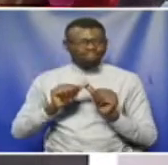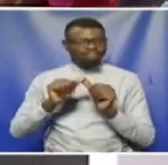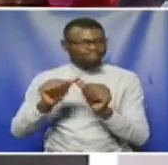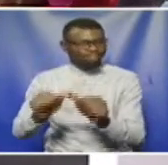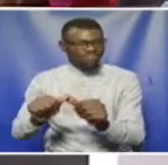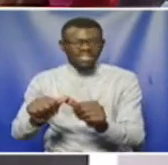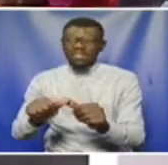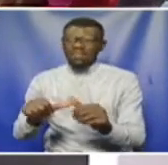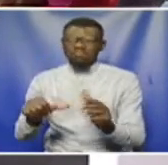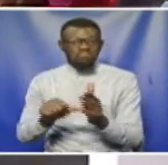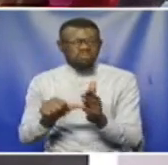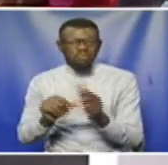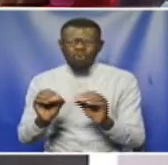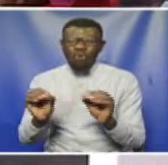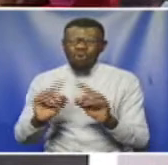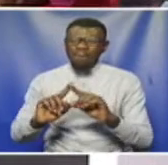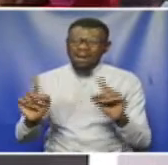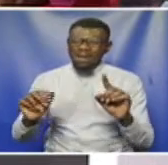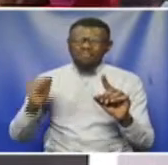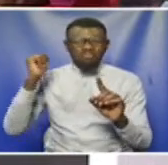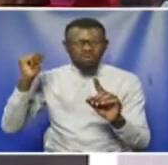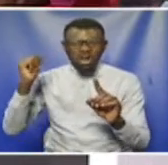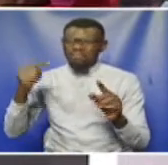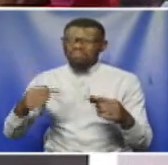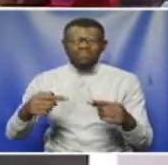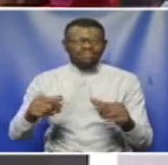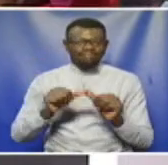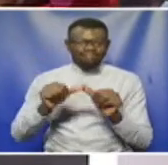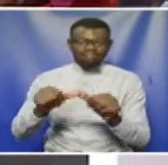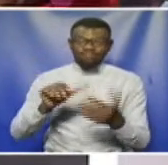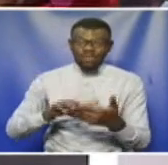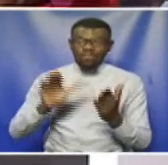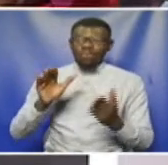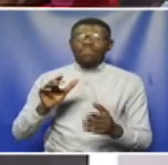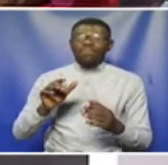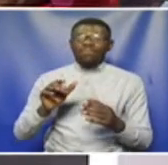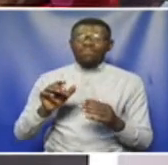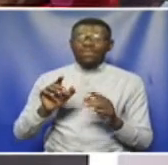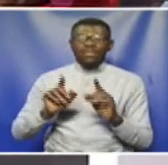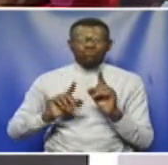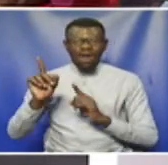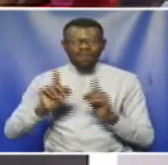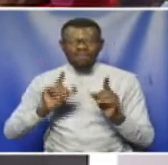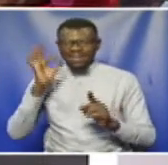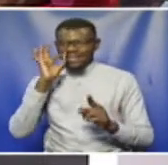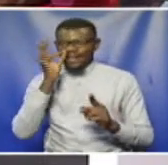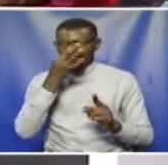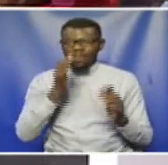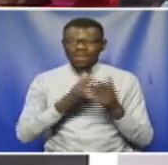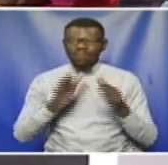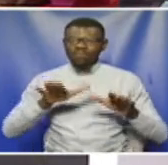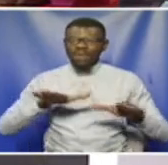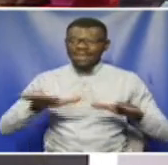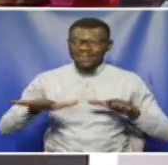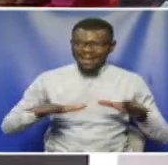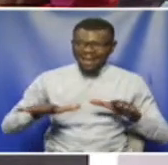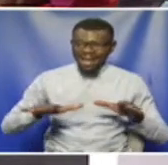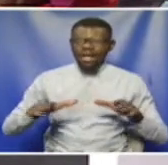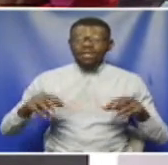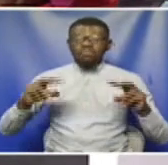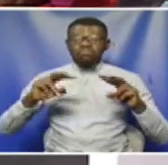ya pilkapilka za siasa. Akizungumza katika kaunti za Nyeri na Kirinyaga kwenye shughuli ya kukagua ujenzi wa madarasa ya